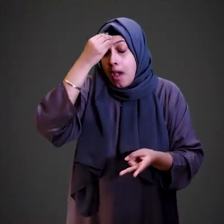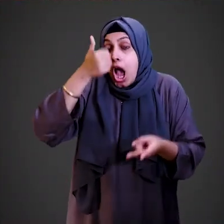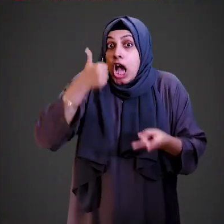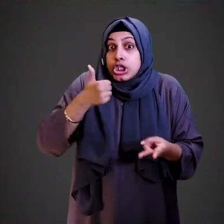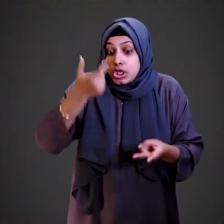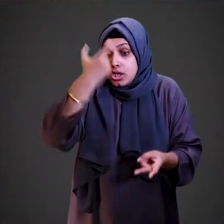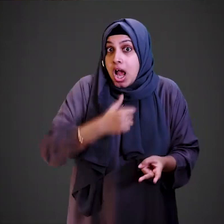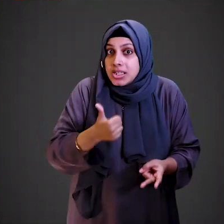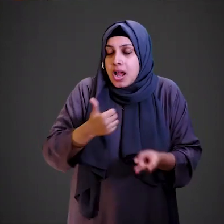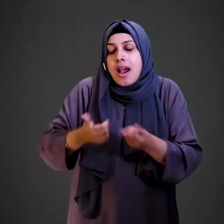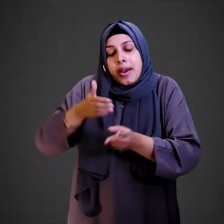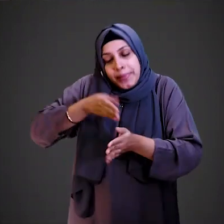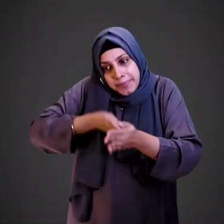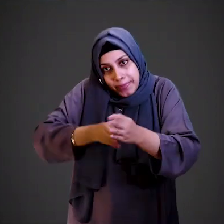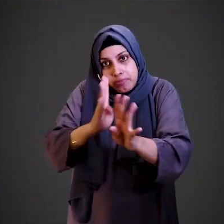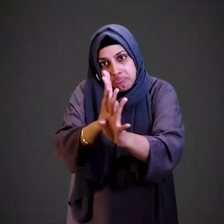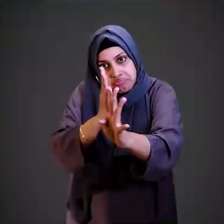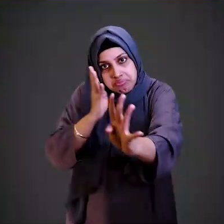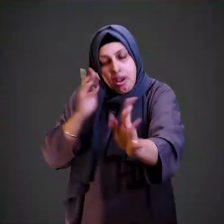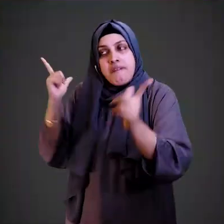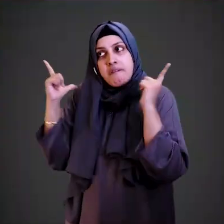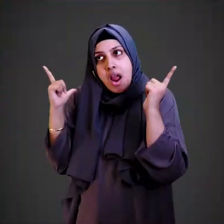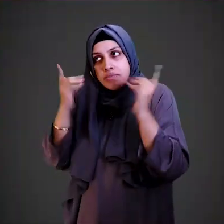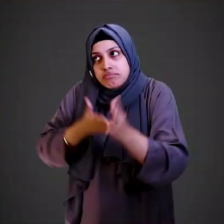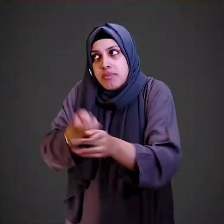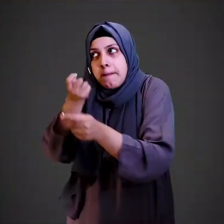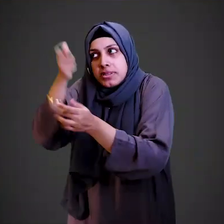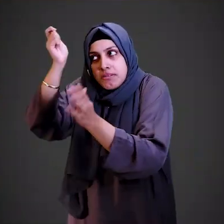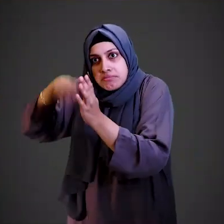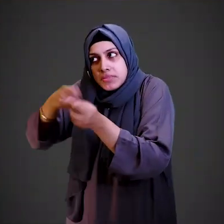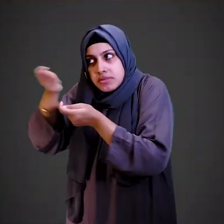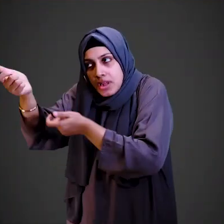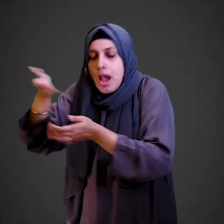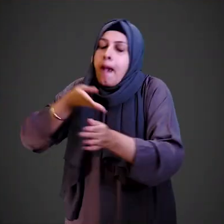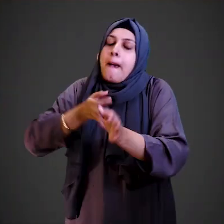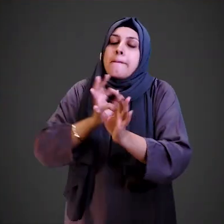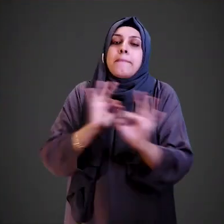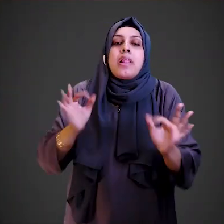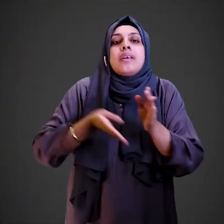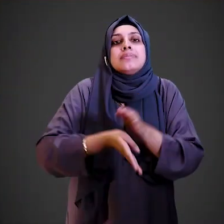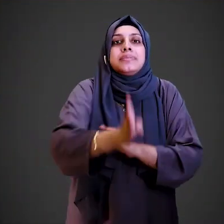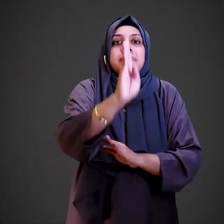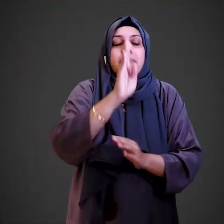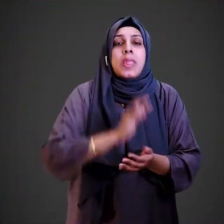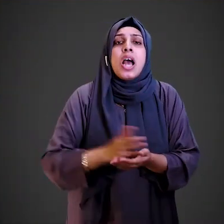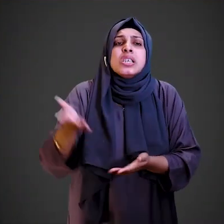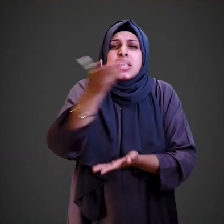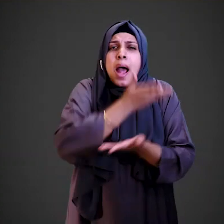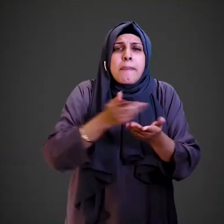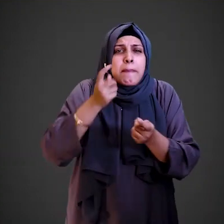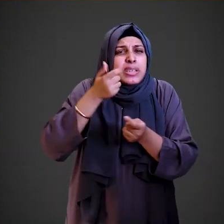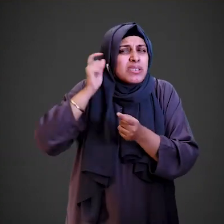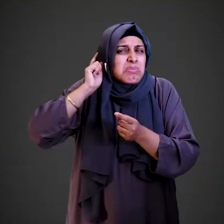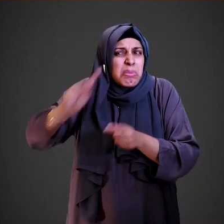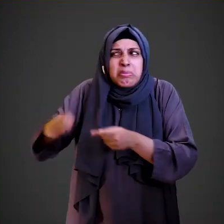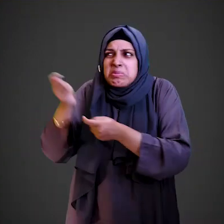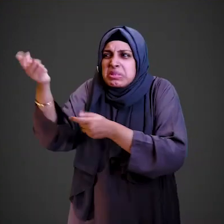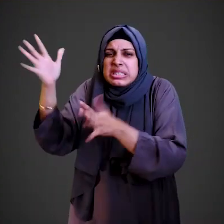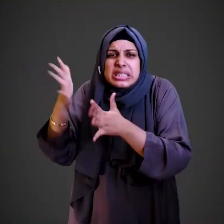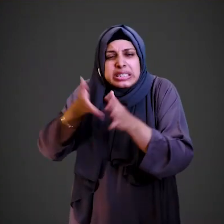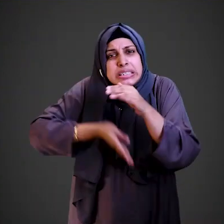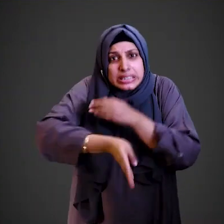में लगकर अपना टोल टैक्स अदा करते हैं और फिर जाते हैं। जो टोल टैक्स अदा किए बगैर गुज़र जाते हैं